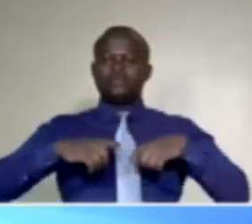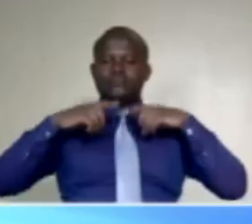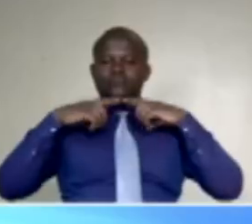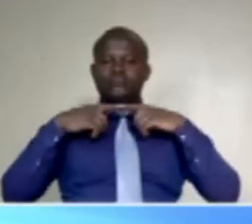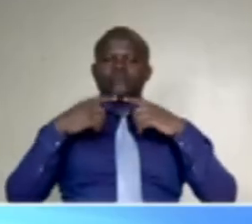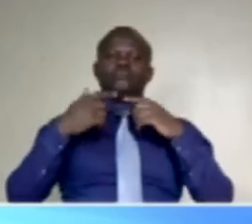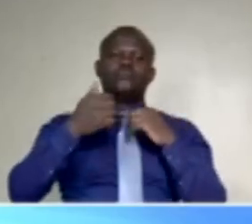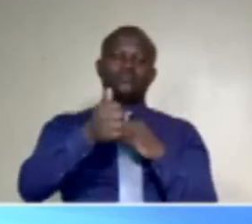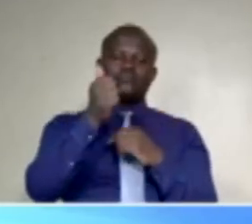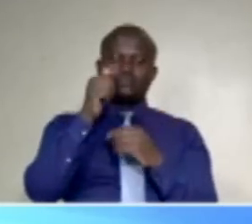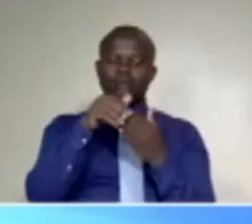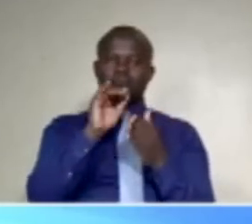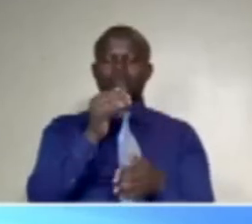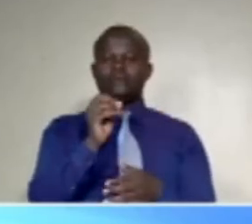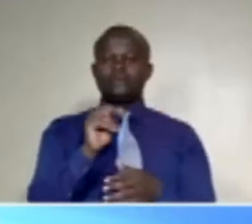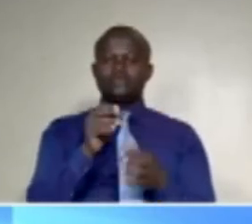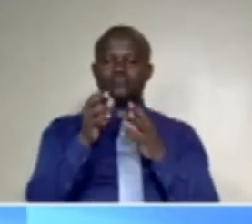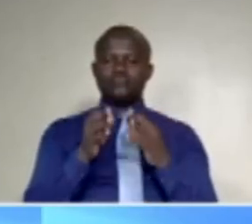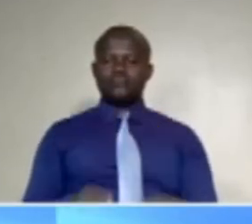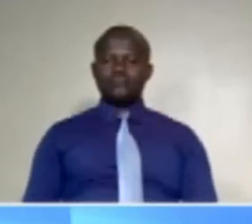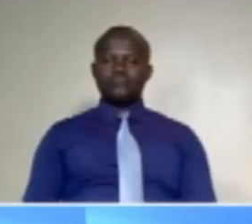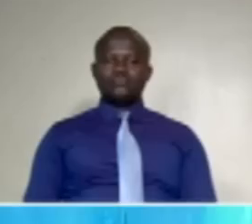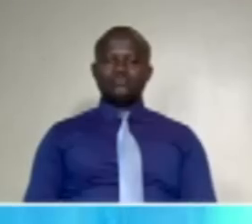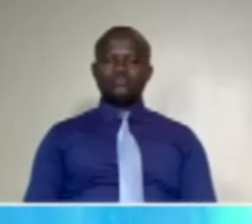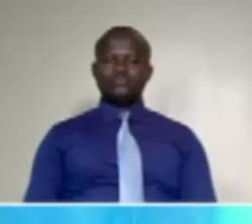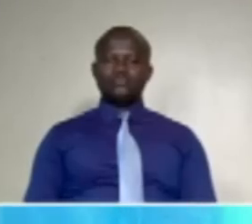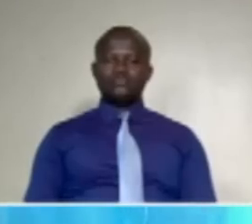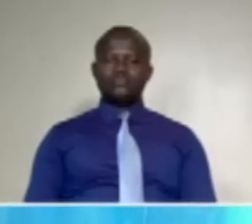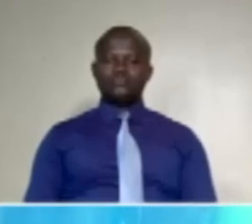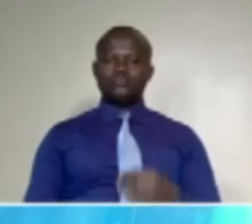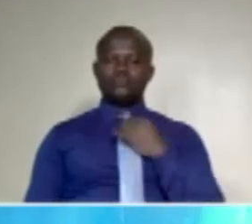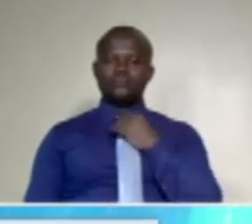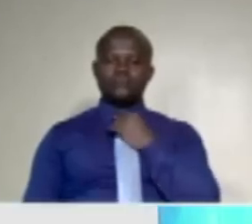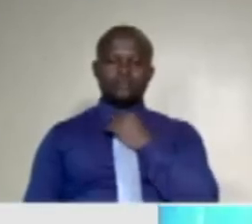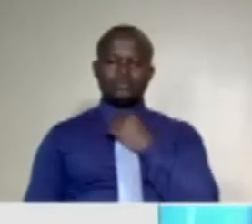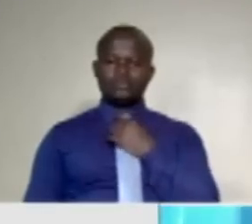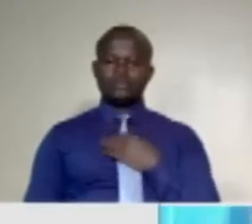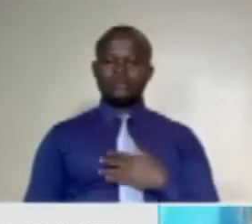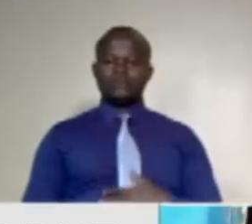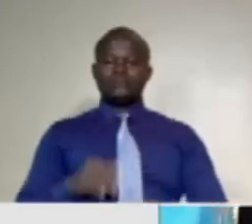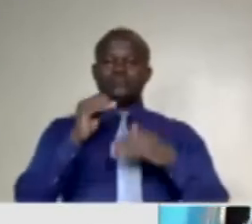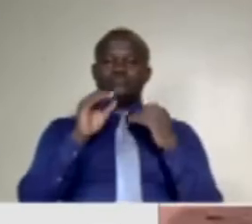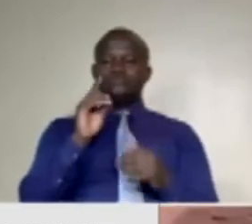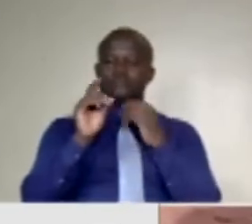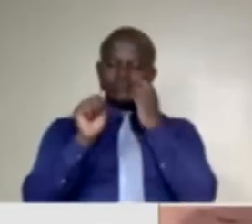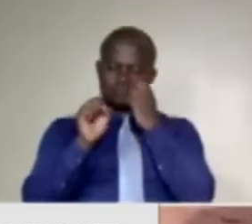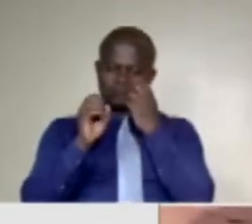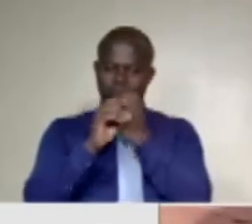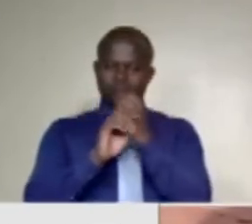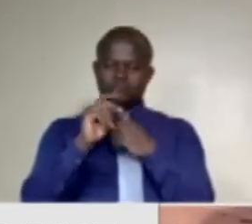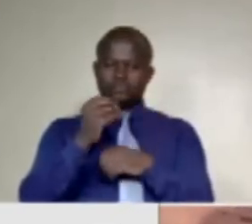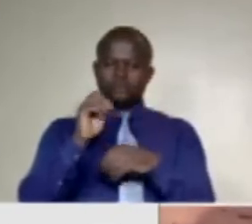imibereho yabo. John Bicampaka aratugeze nk'irambuye. Abagize urwego rwa Daso bo mu karere ka